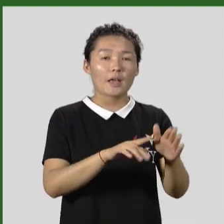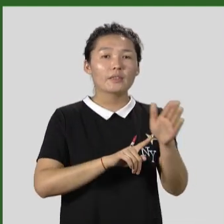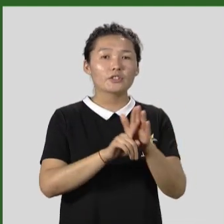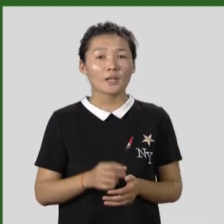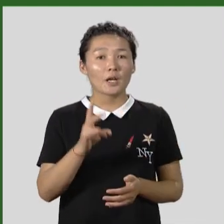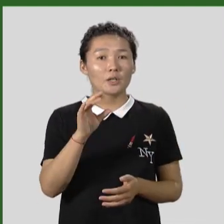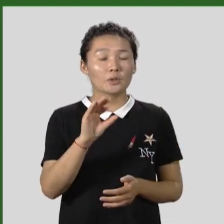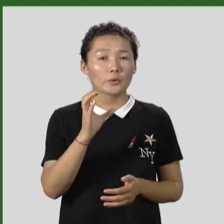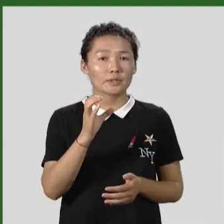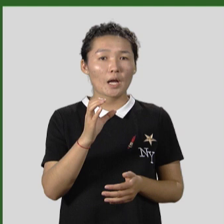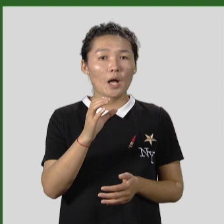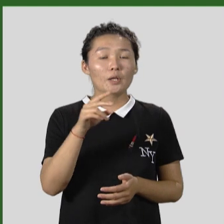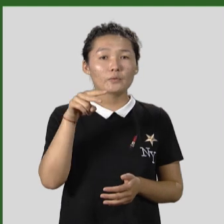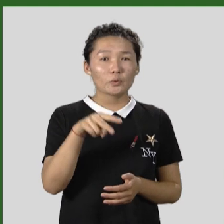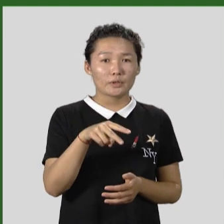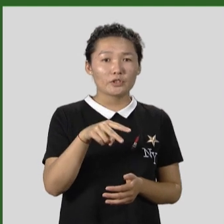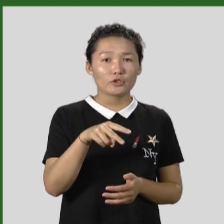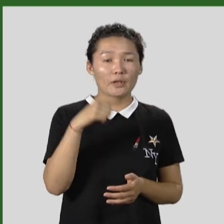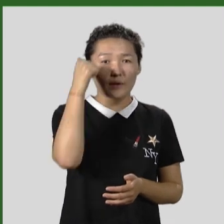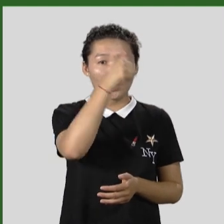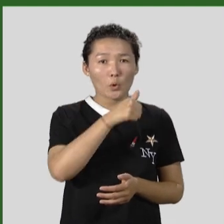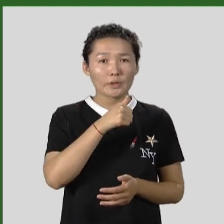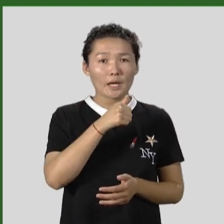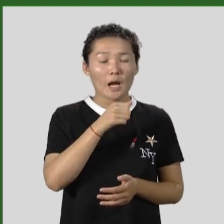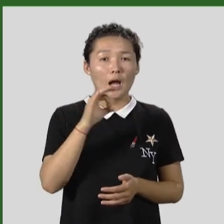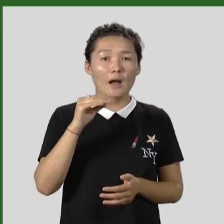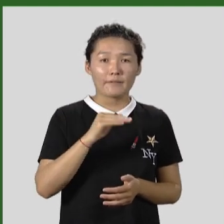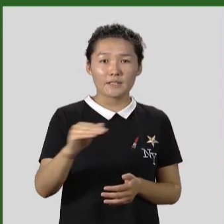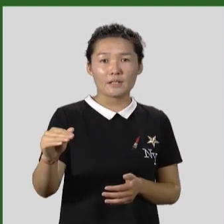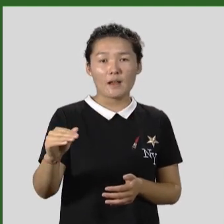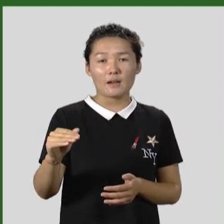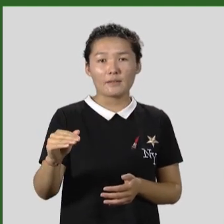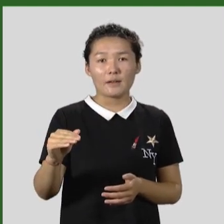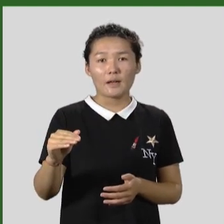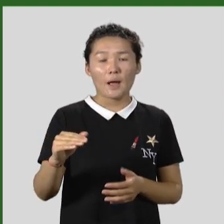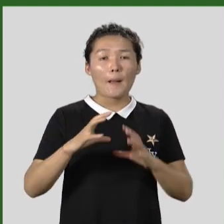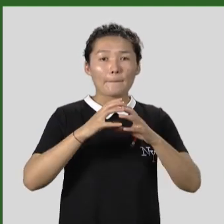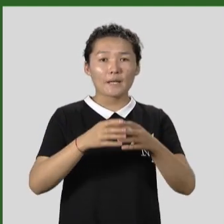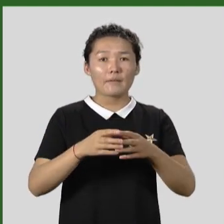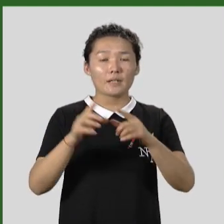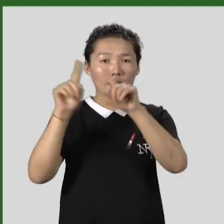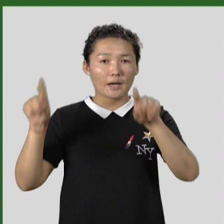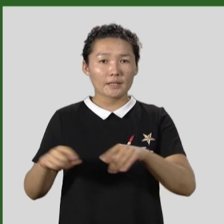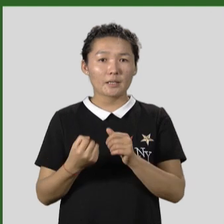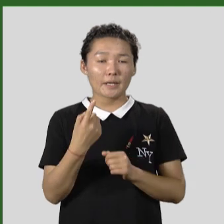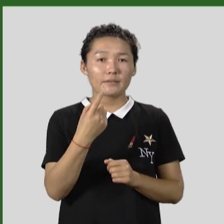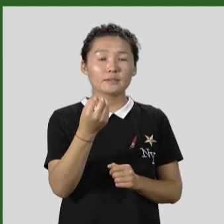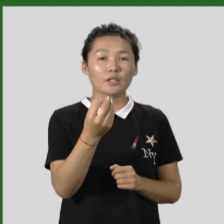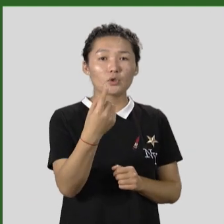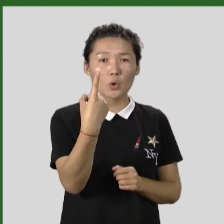Но с 2000 года официально на мировых картах появился еще один океан –